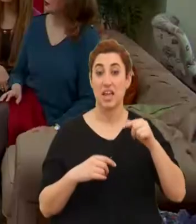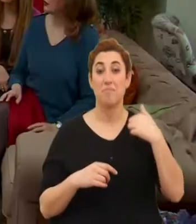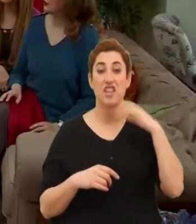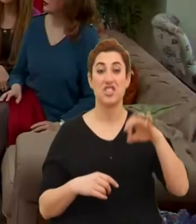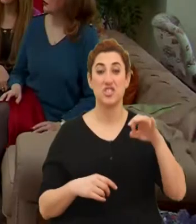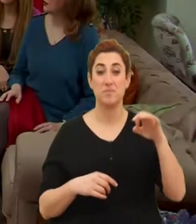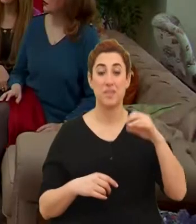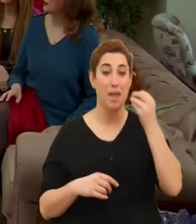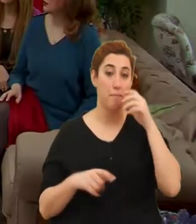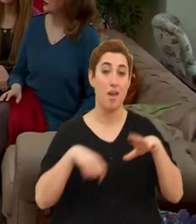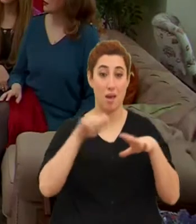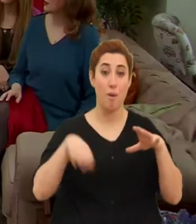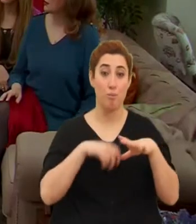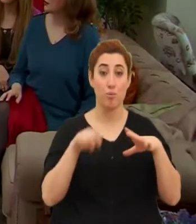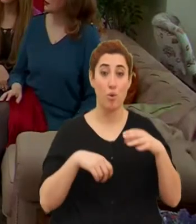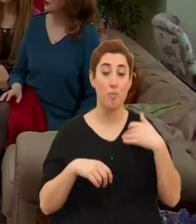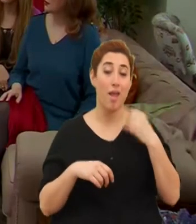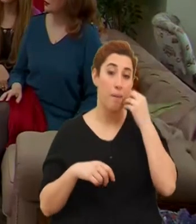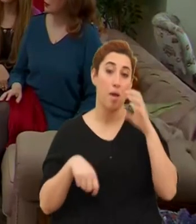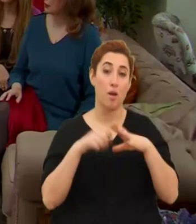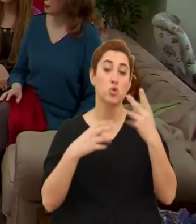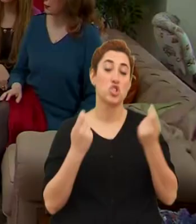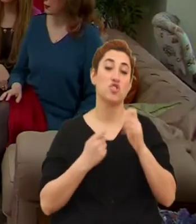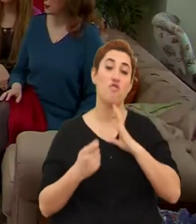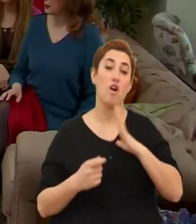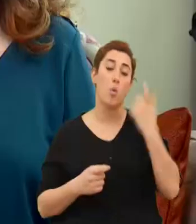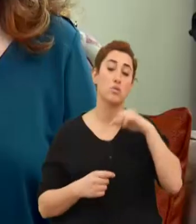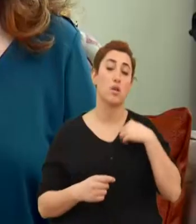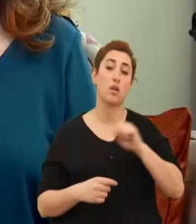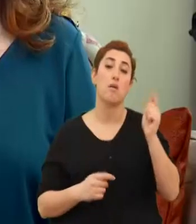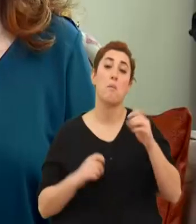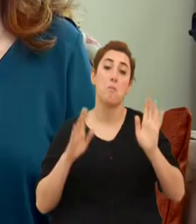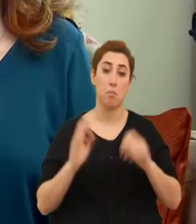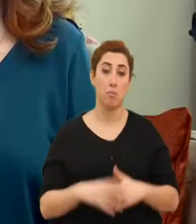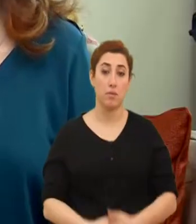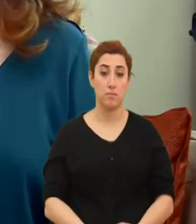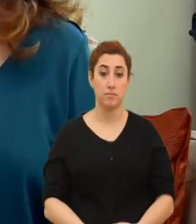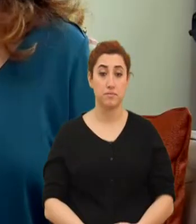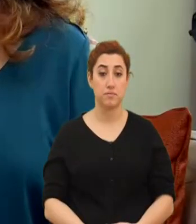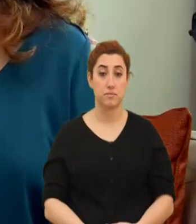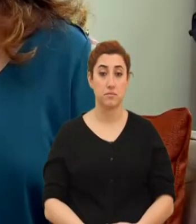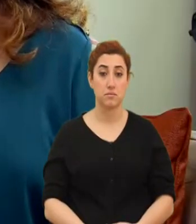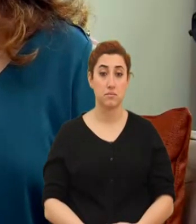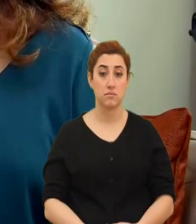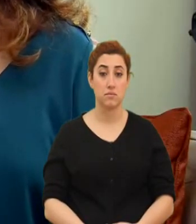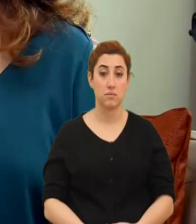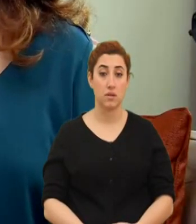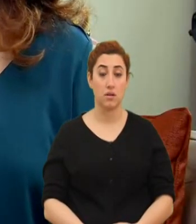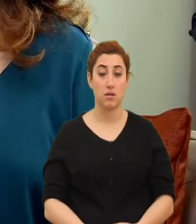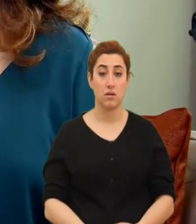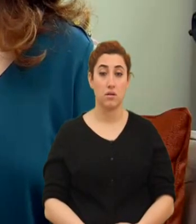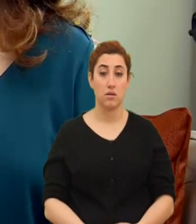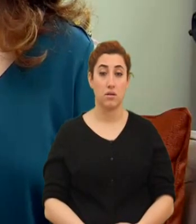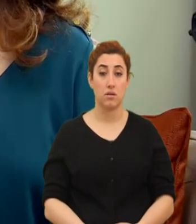Ben şimdi yemek yapıyorum ya. Yani yemek yapıyorum çok işim var o yüzden aldıramam. Serpil ile Ruyan birbirlerine baktılar.